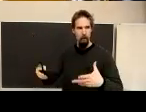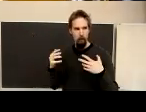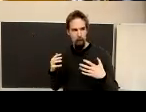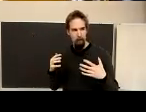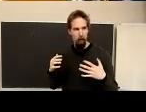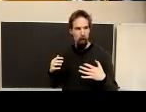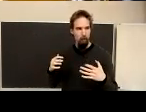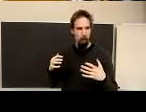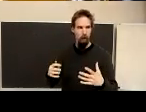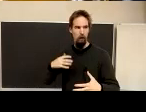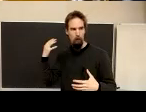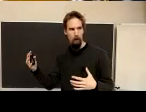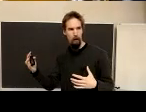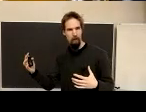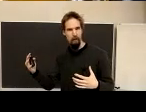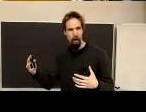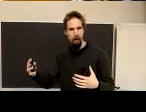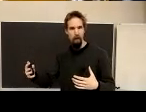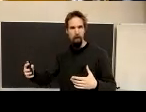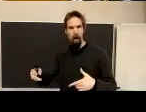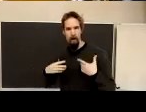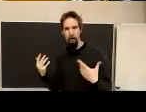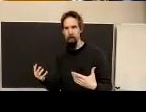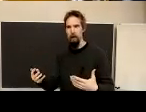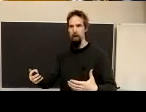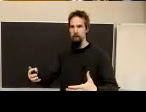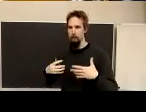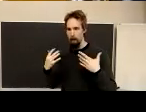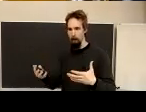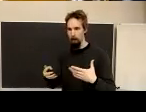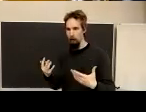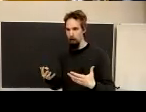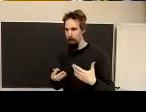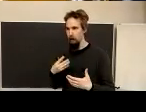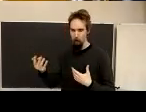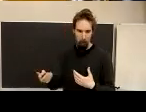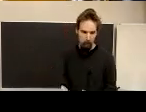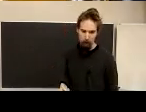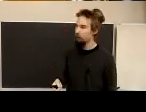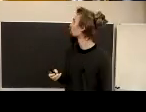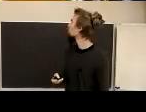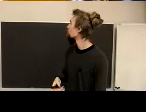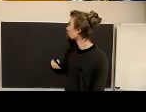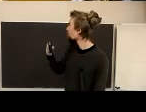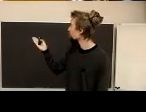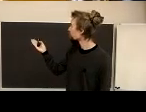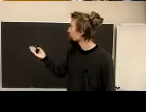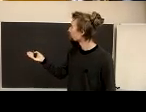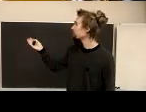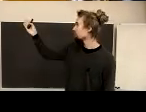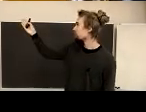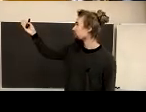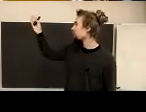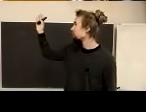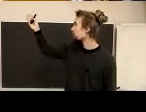jotkut ryhmäflowt, puhutaan kommunitaksesta, altruismi, se, että me kohdistetaan huomiota ja kannetaan huolta muista.